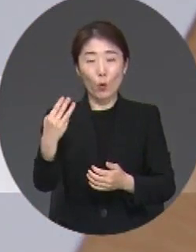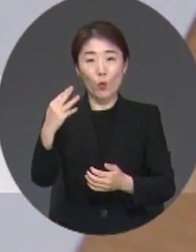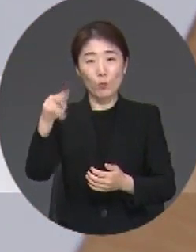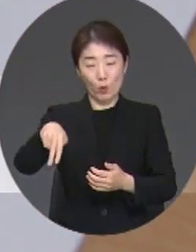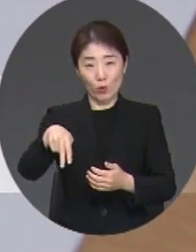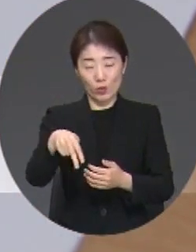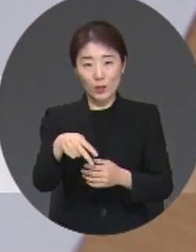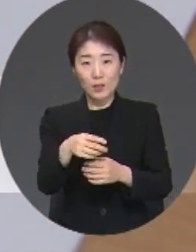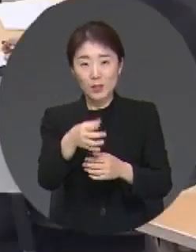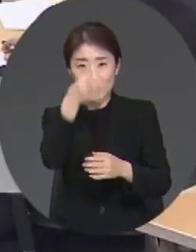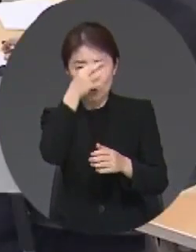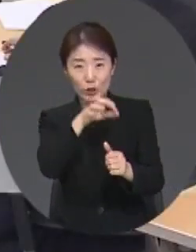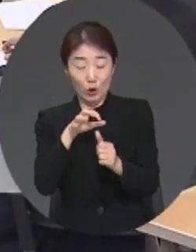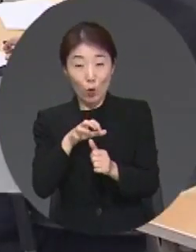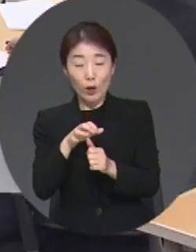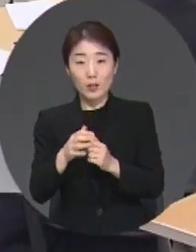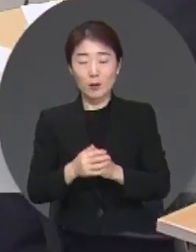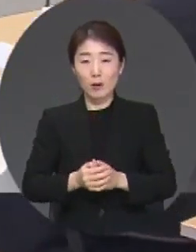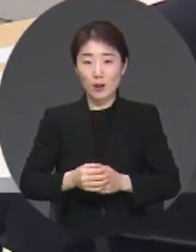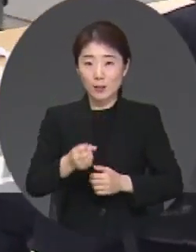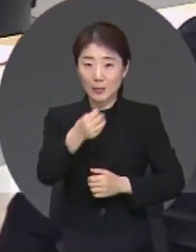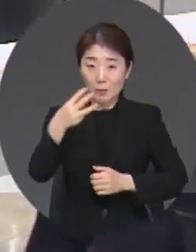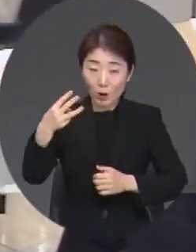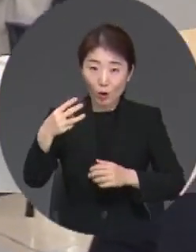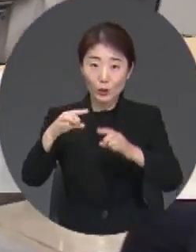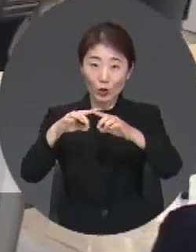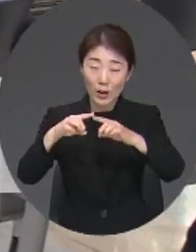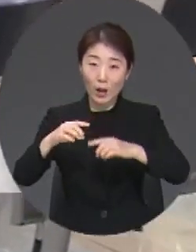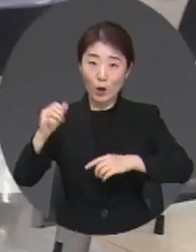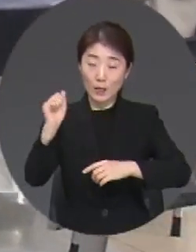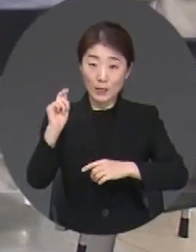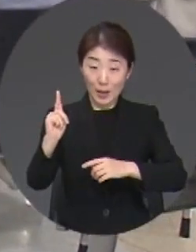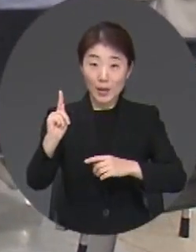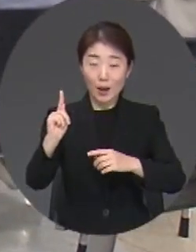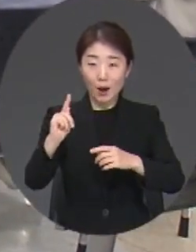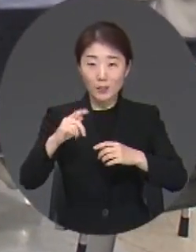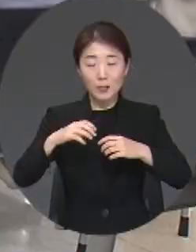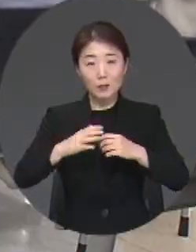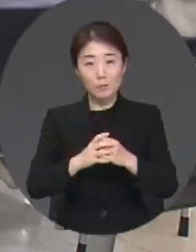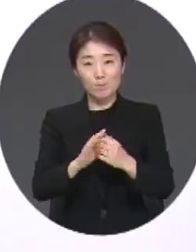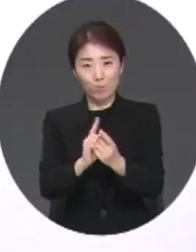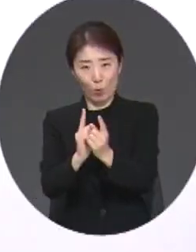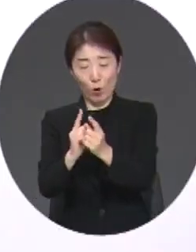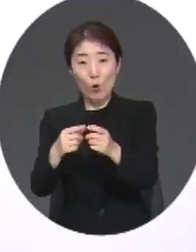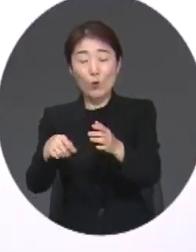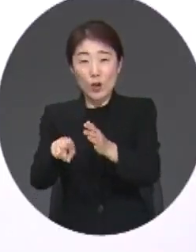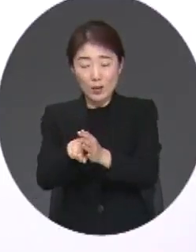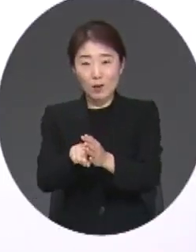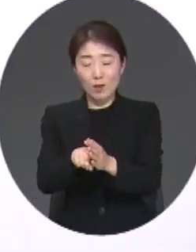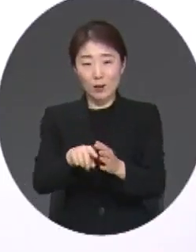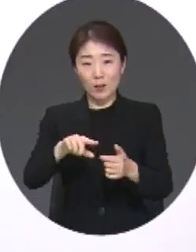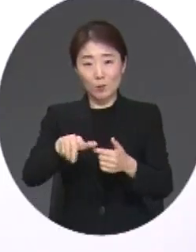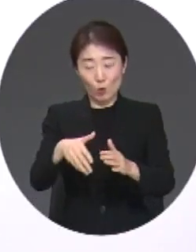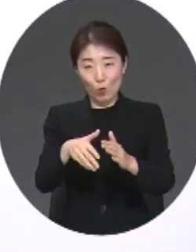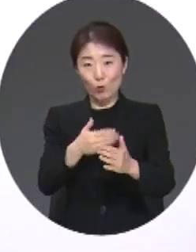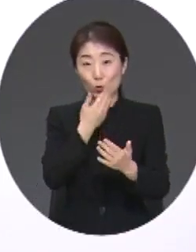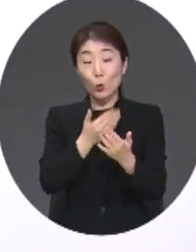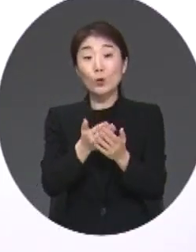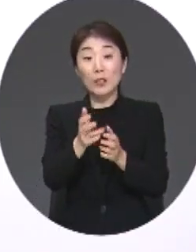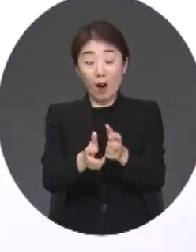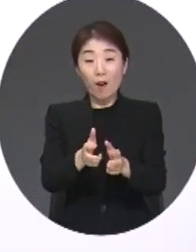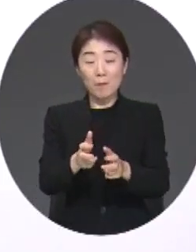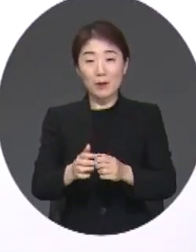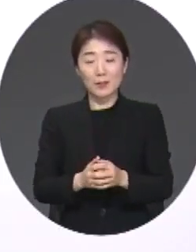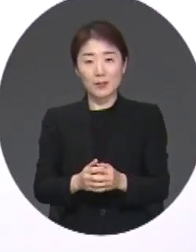반도체 삼성전자와 하이닉스 같은 파운드리를 집적화하는 경남도의 핵심 사업입니다 이에 탈핵 경남